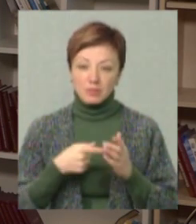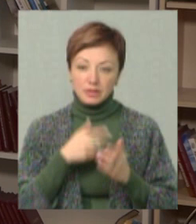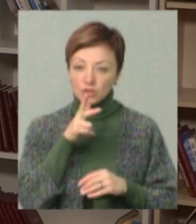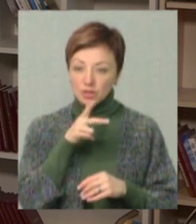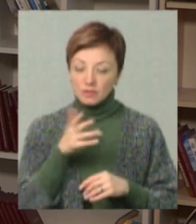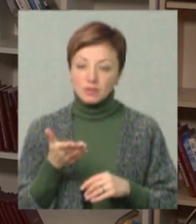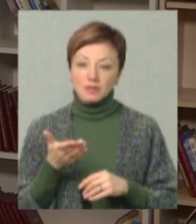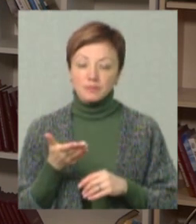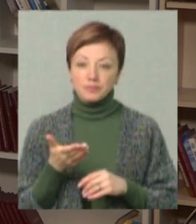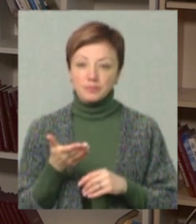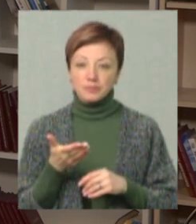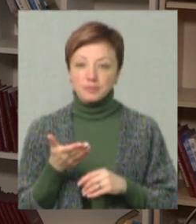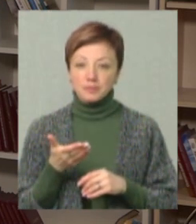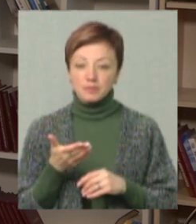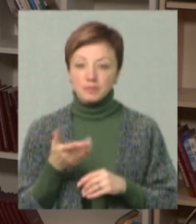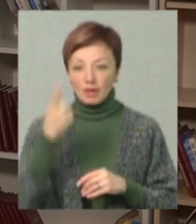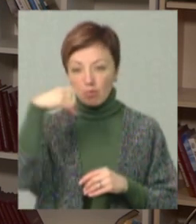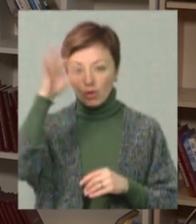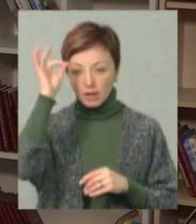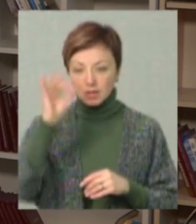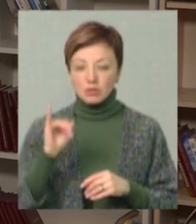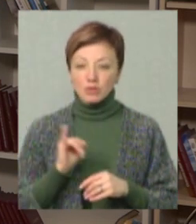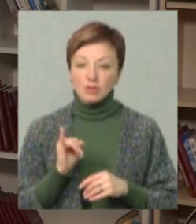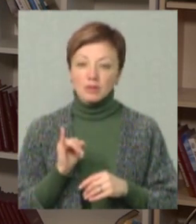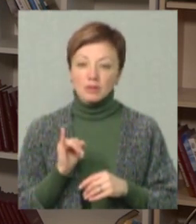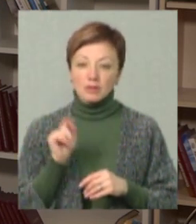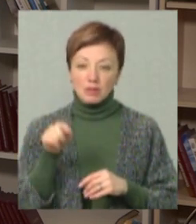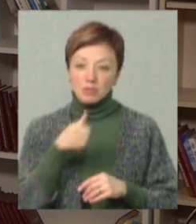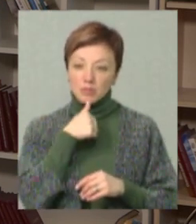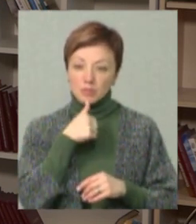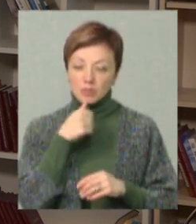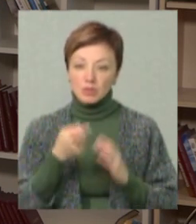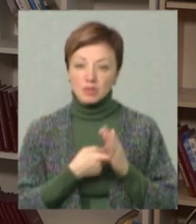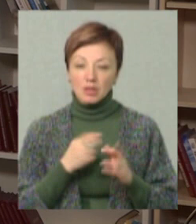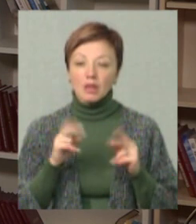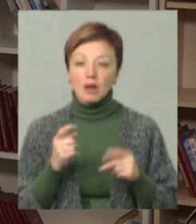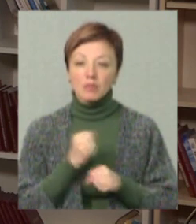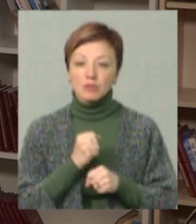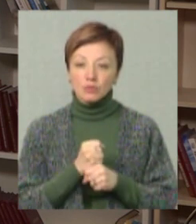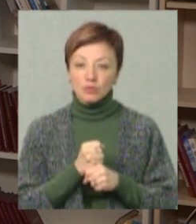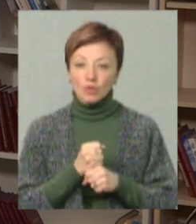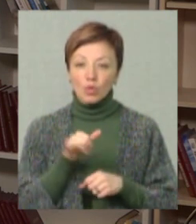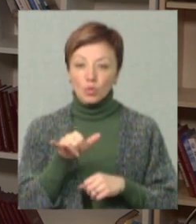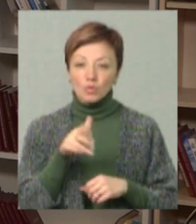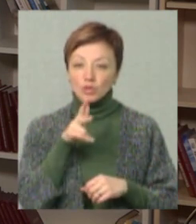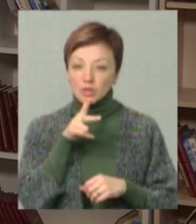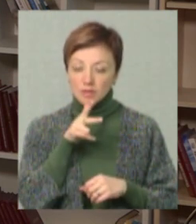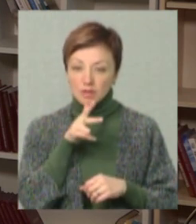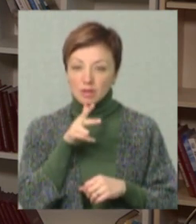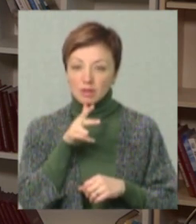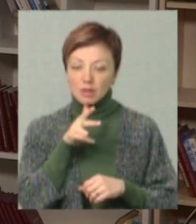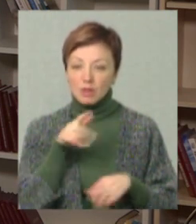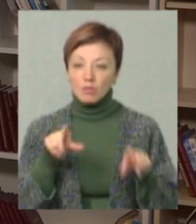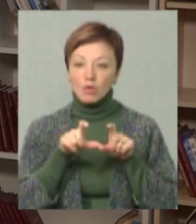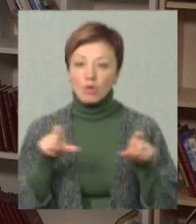спробували дізнатися, як функціонує у Чернівцях бюро економічної безпеки, тому що цей орган в